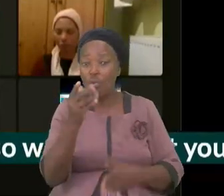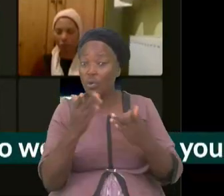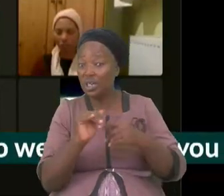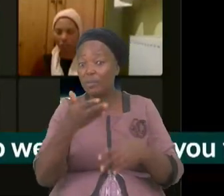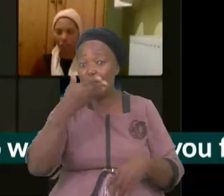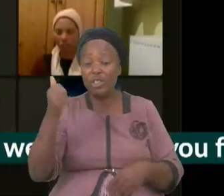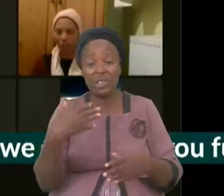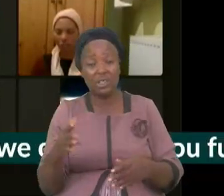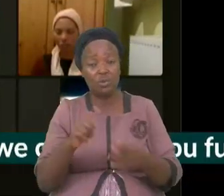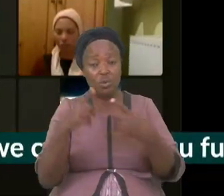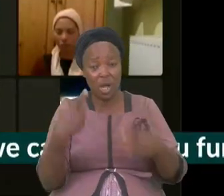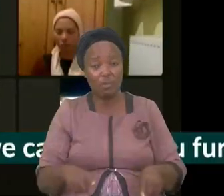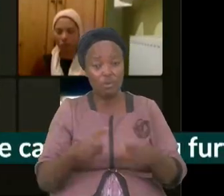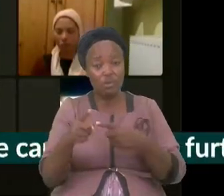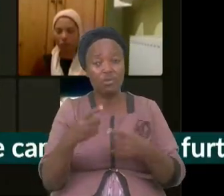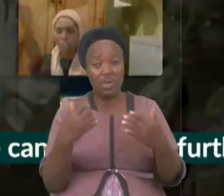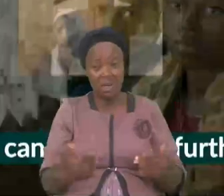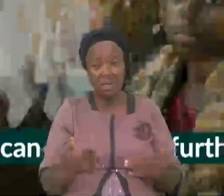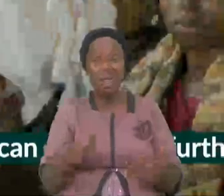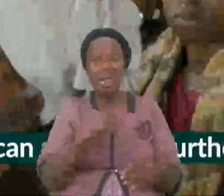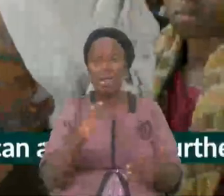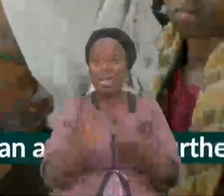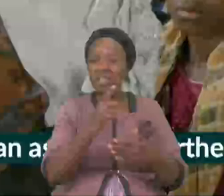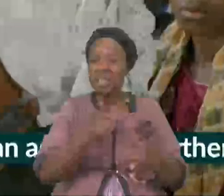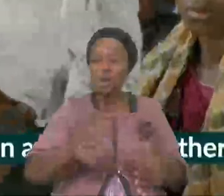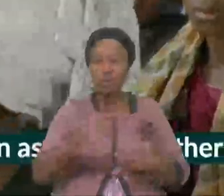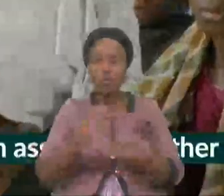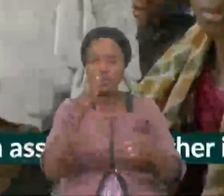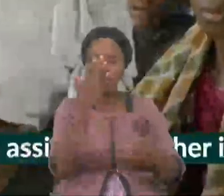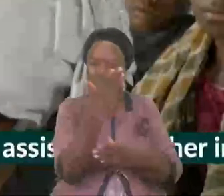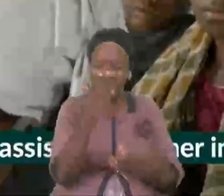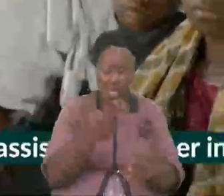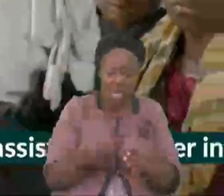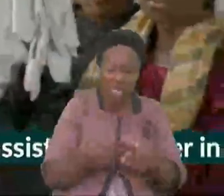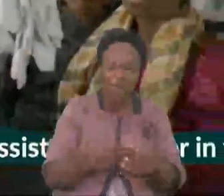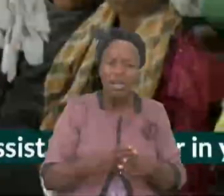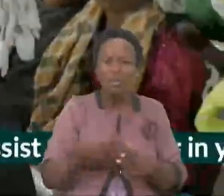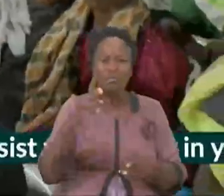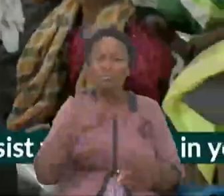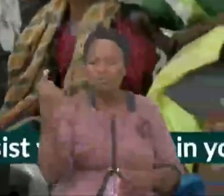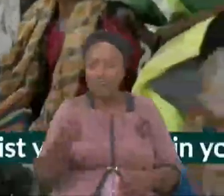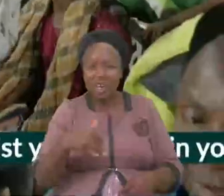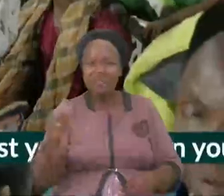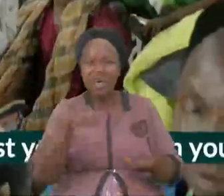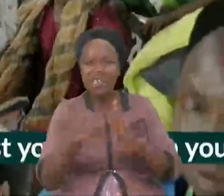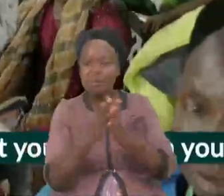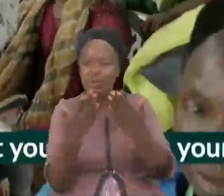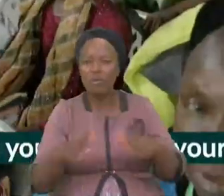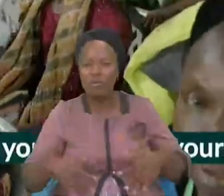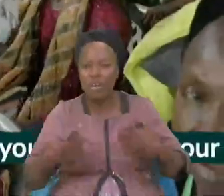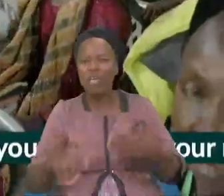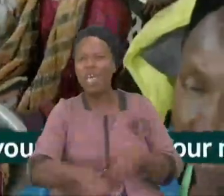Tu veux cette meilleure chose que t'arrive, que Dieu mette ton nom de façon indélébile dans le livre de